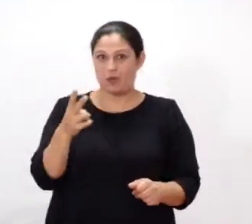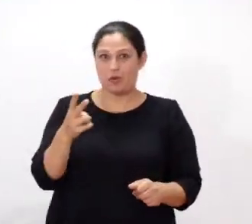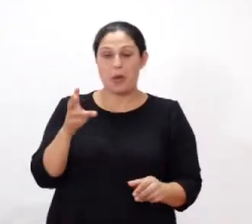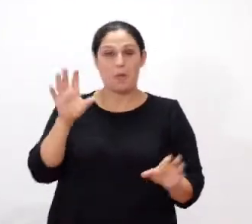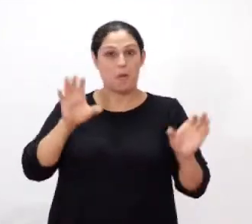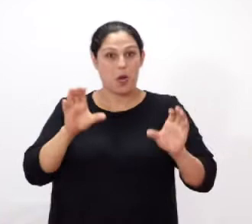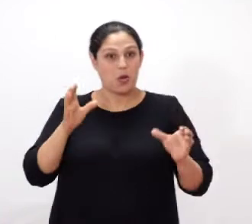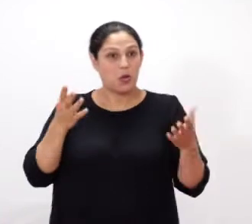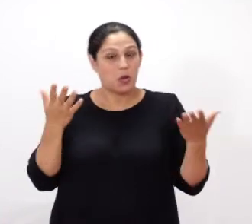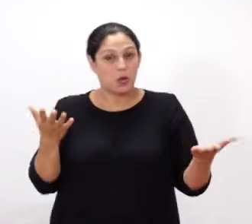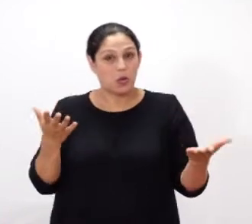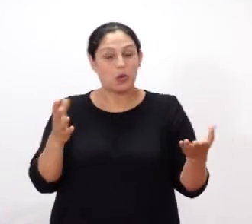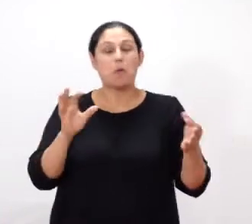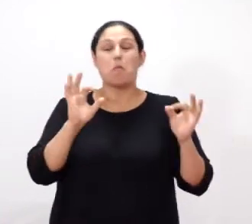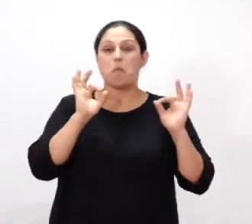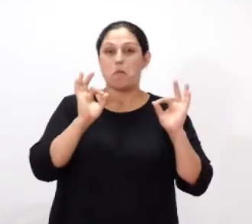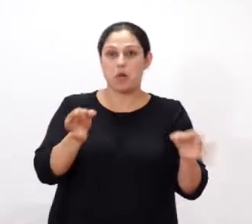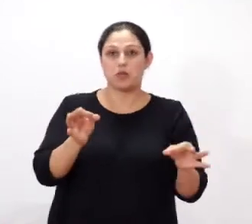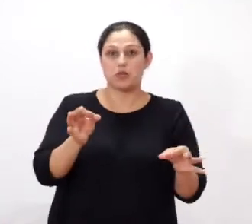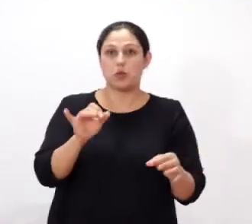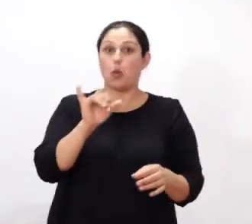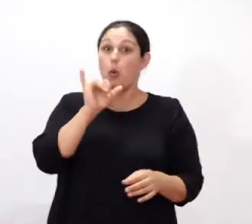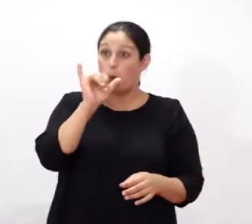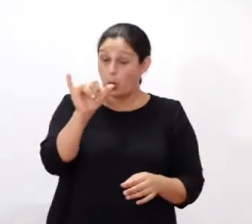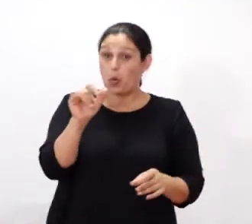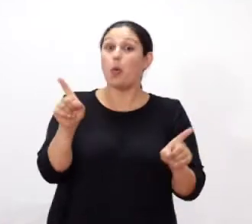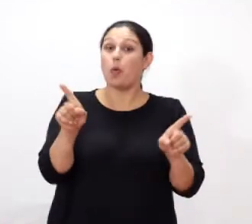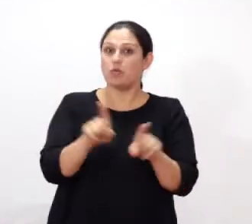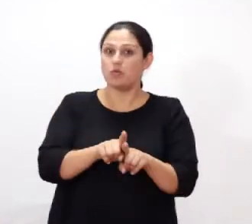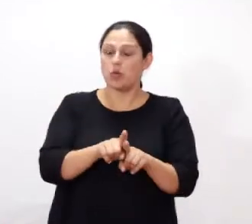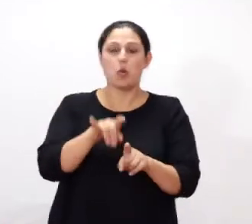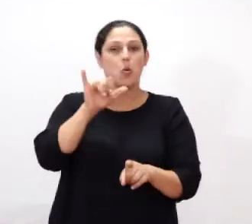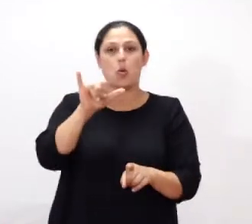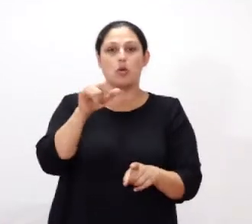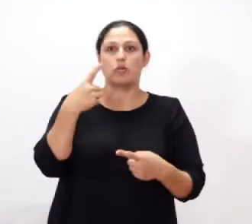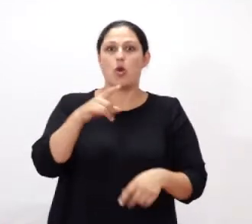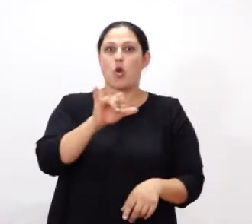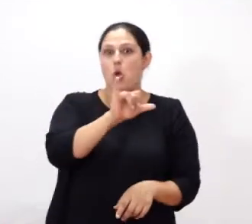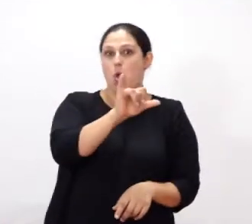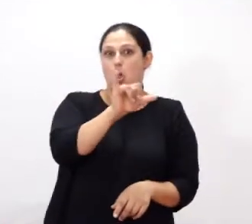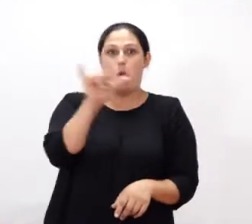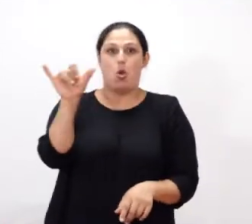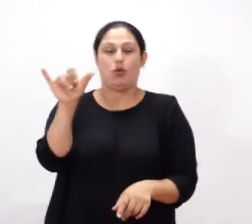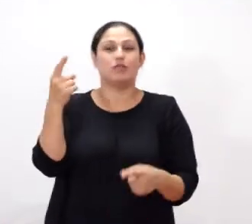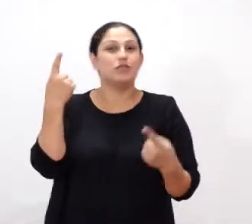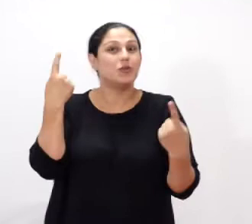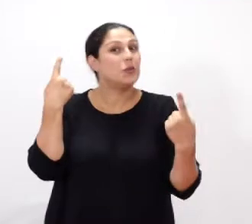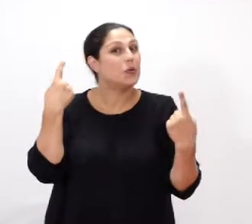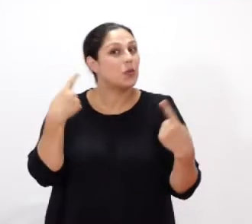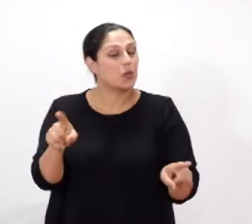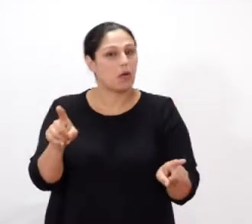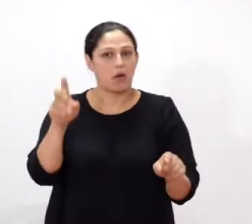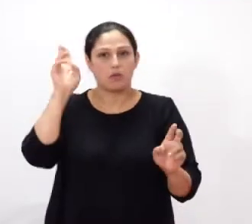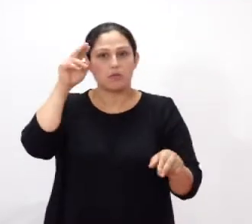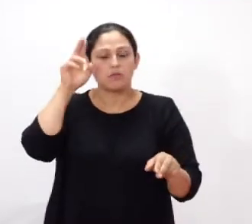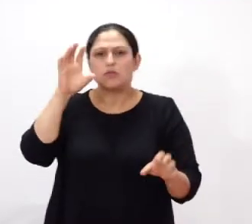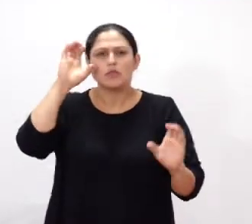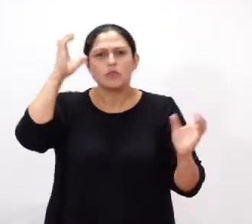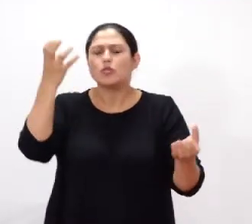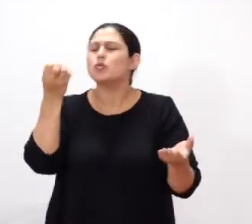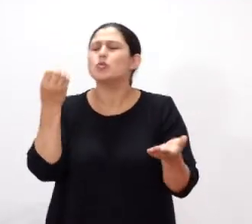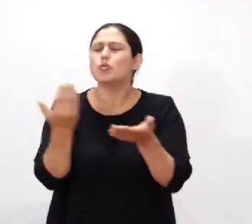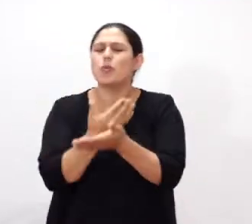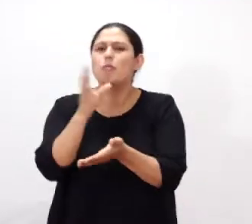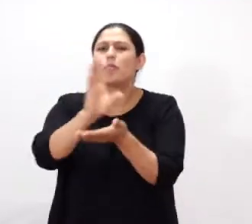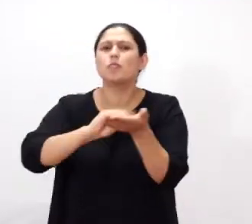درست این صدا با او مانند لیکن او دیگر و او دیگر بوده است حرف خوراک یک